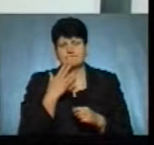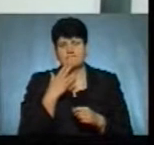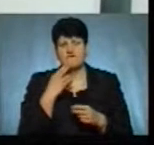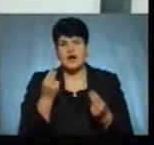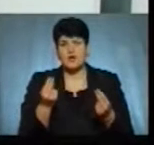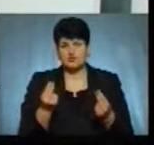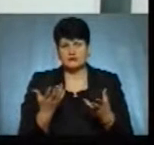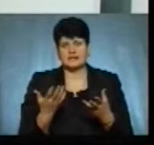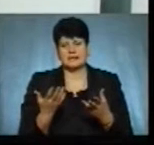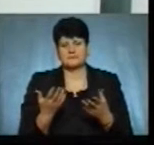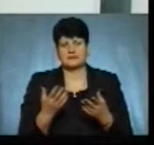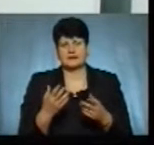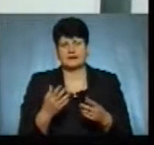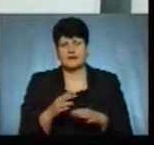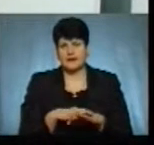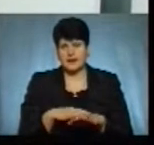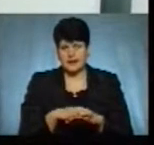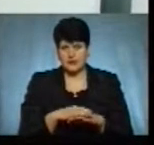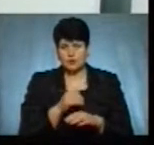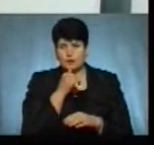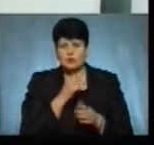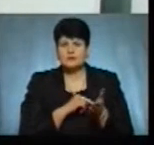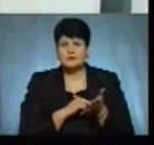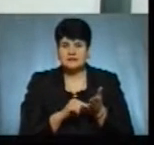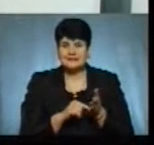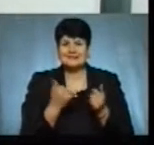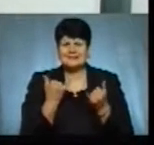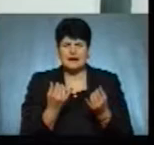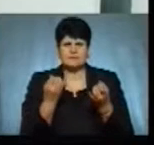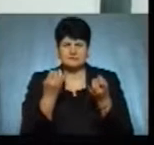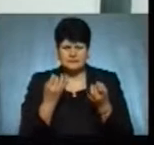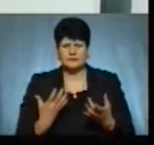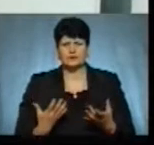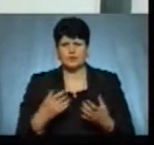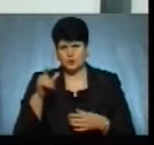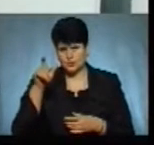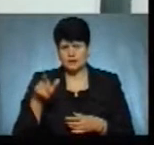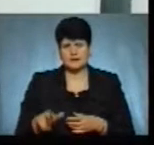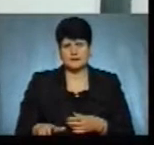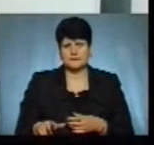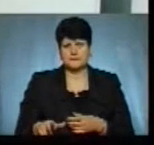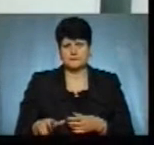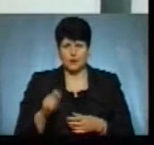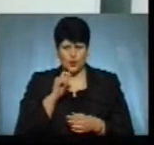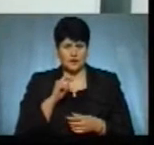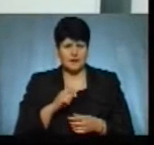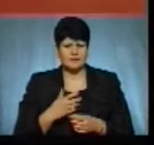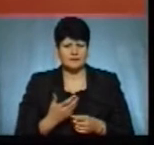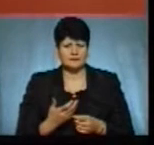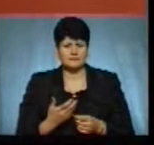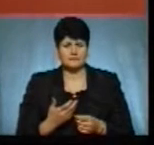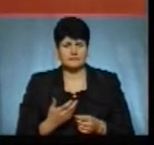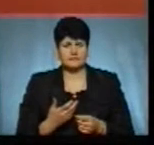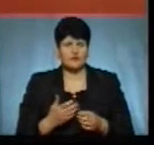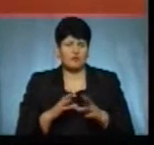іноземної валюти. Попробую вам наголосити, що для пересічної особи, для громадянина України,